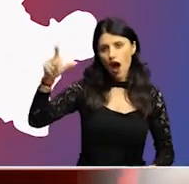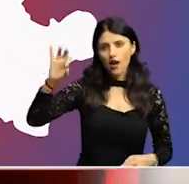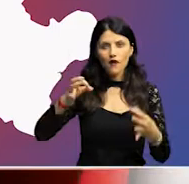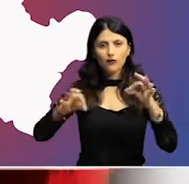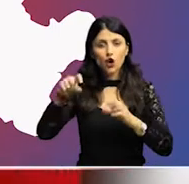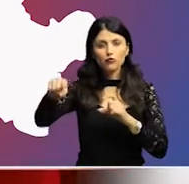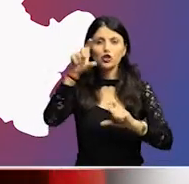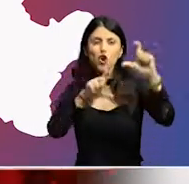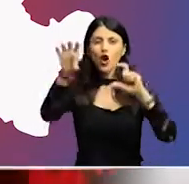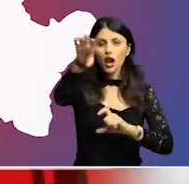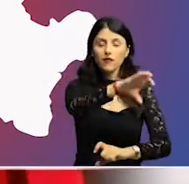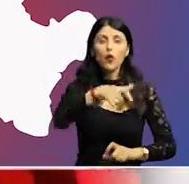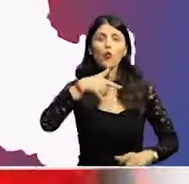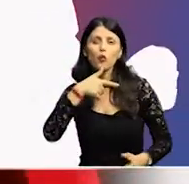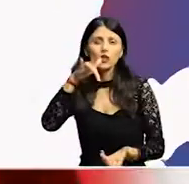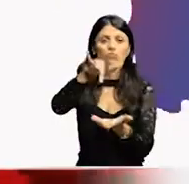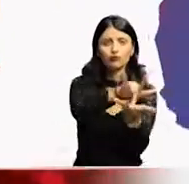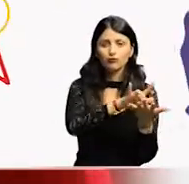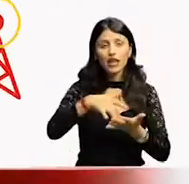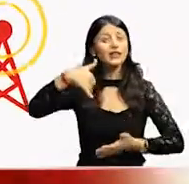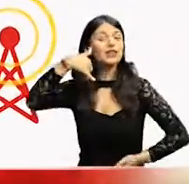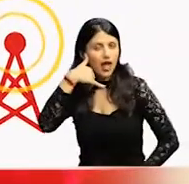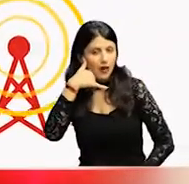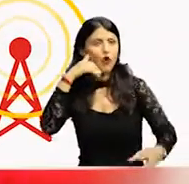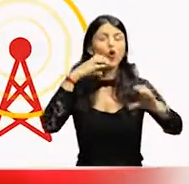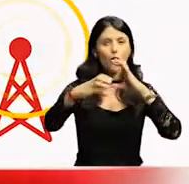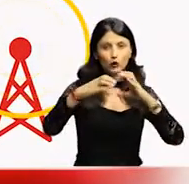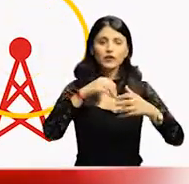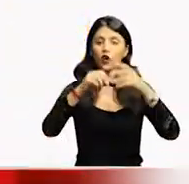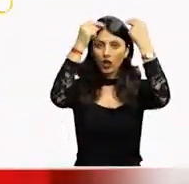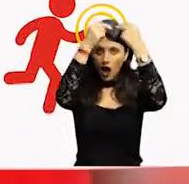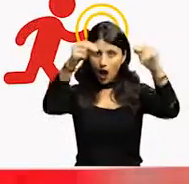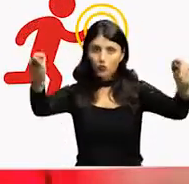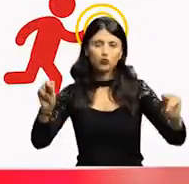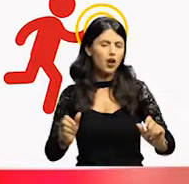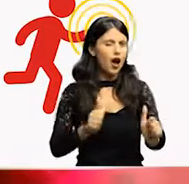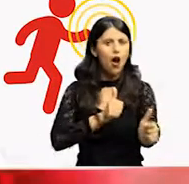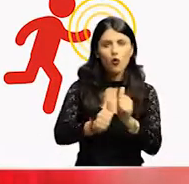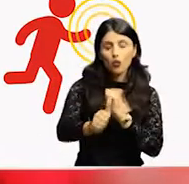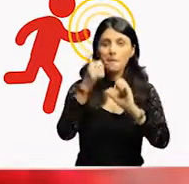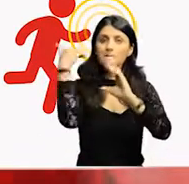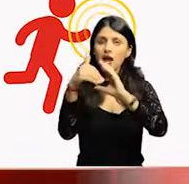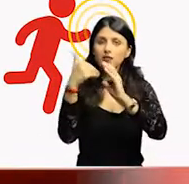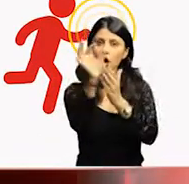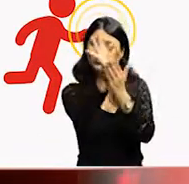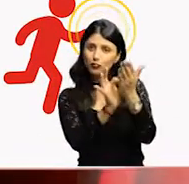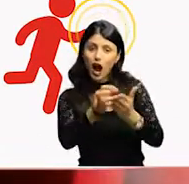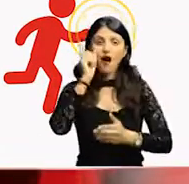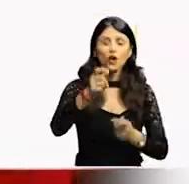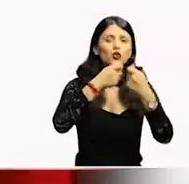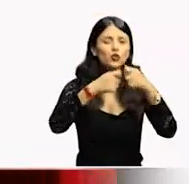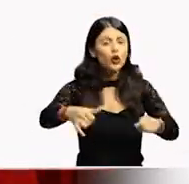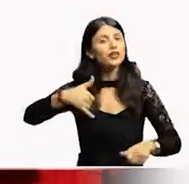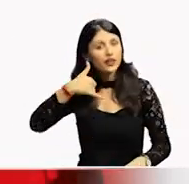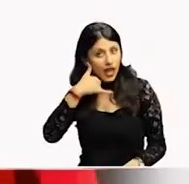cu Ucraina și în localitățile de la granița cu alte județe. Joi, 25 iulie, vineri 26 iulie și marți 30